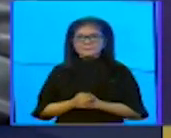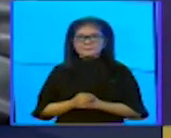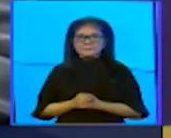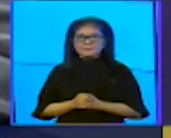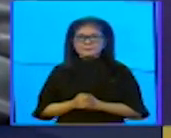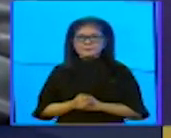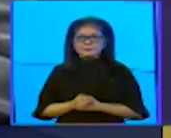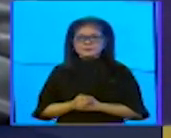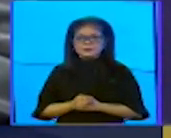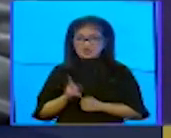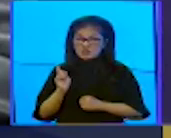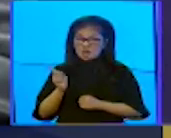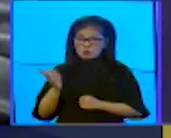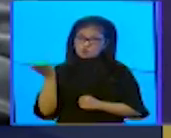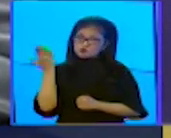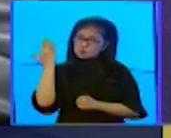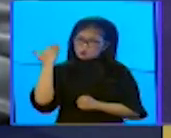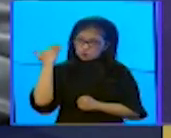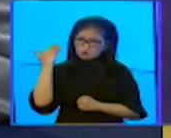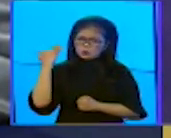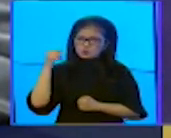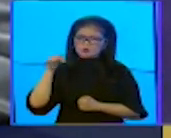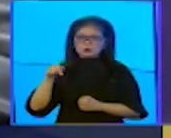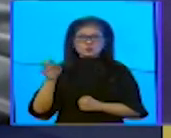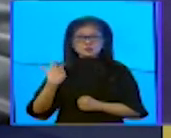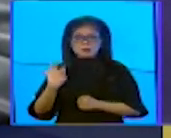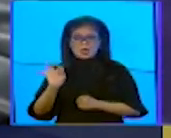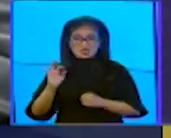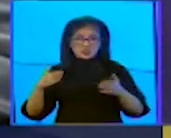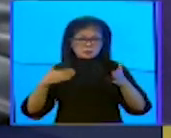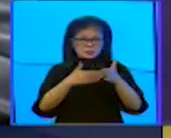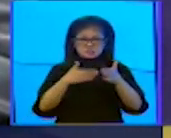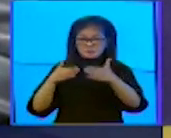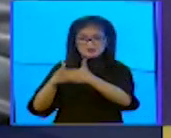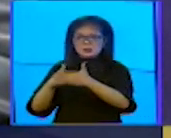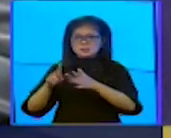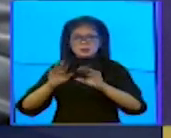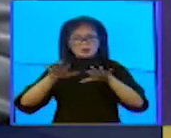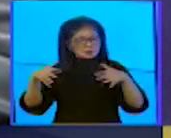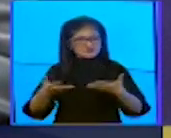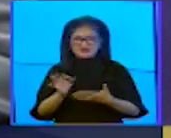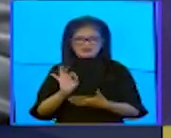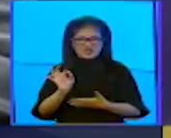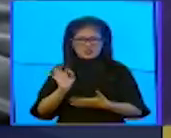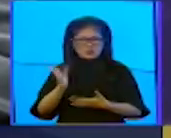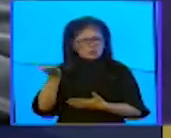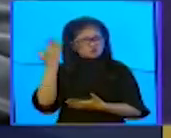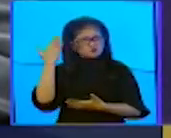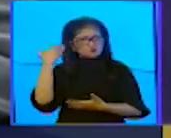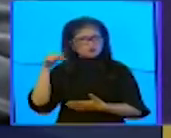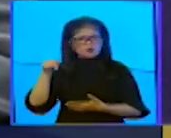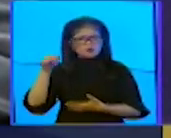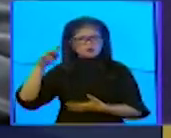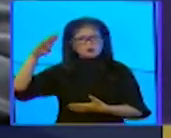karena tidak diberi ujian seperti tahun ini dengan adanya pandemi COVID-19 seperti sekarang ini, dulu tentu jauh